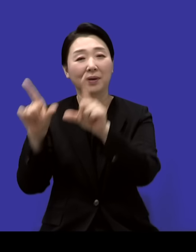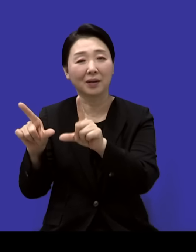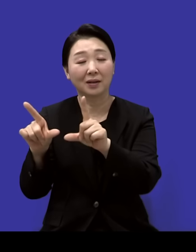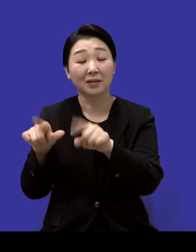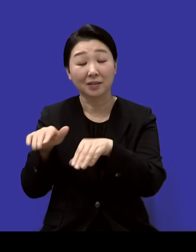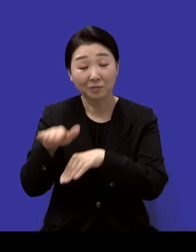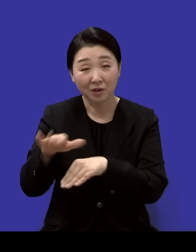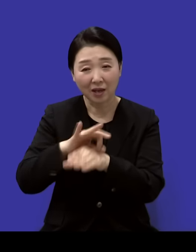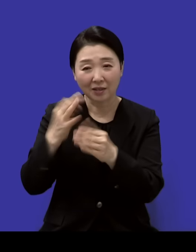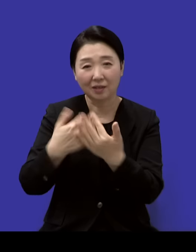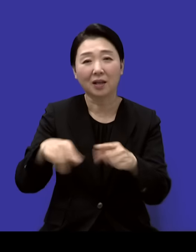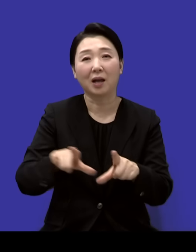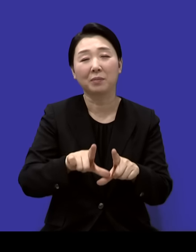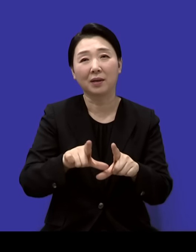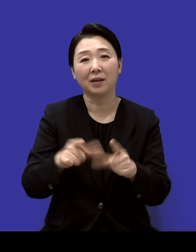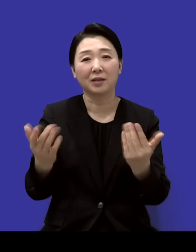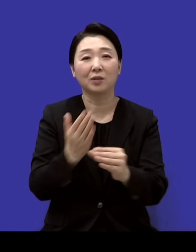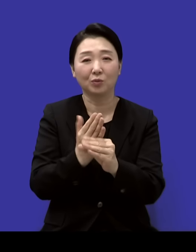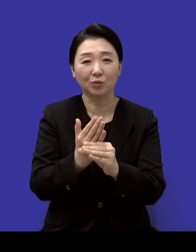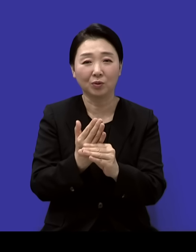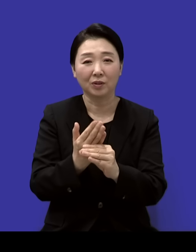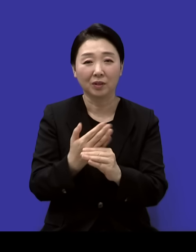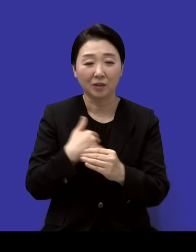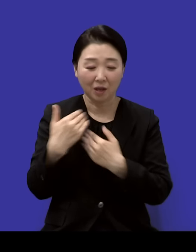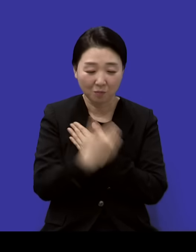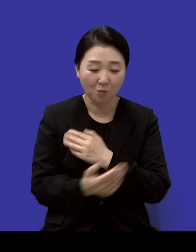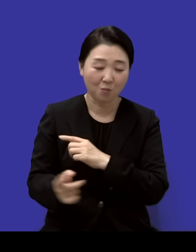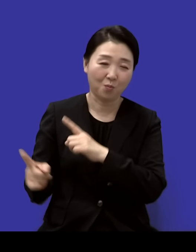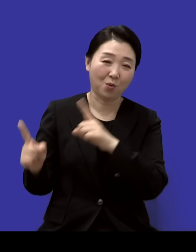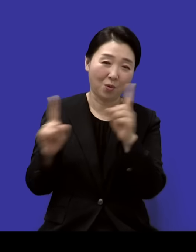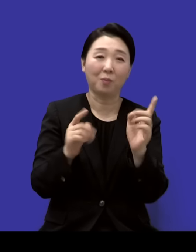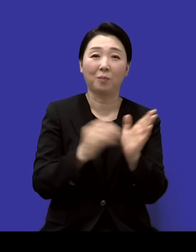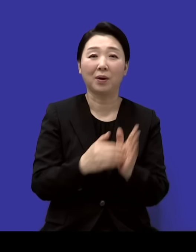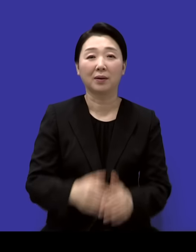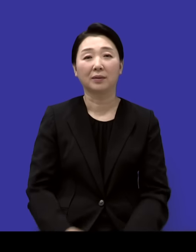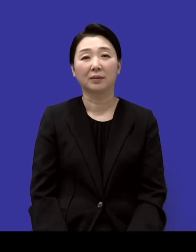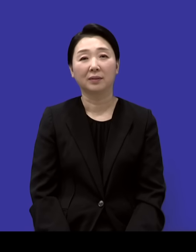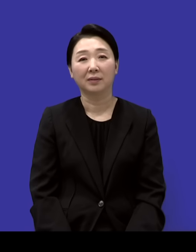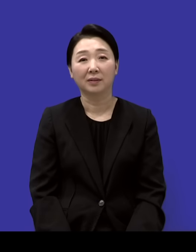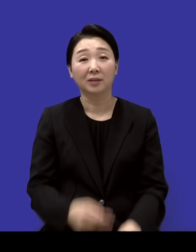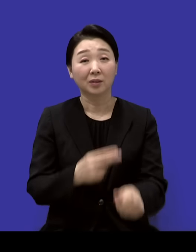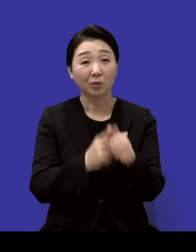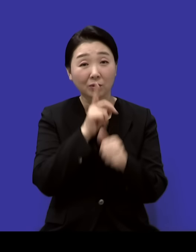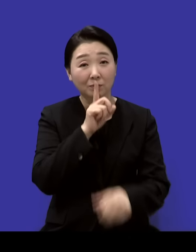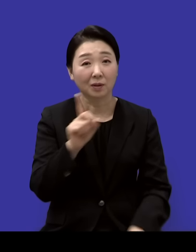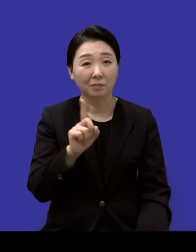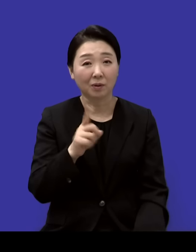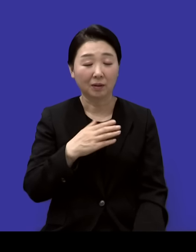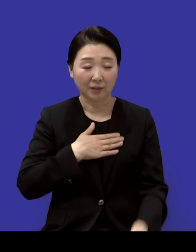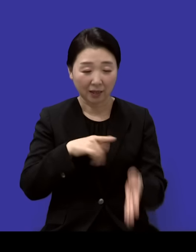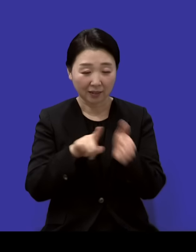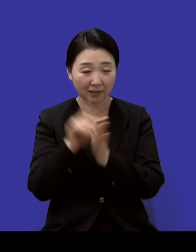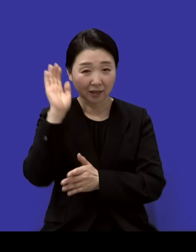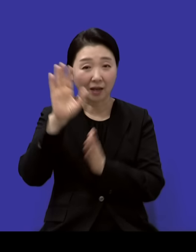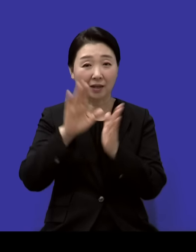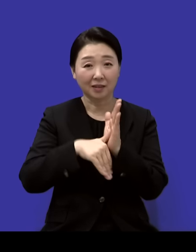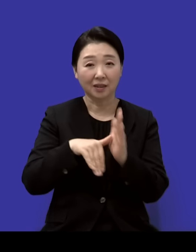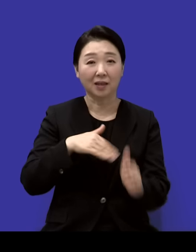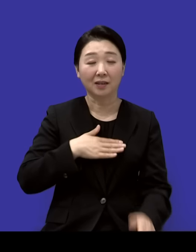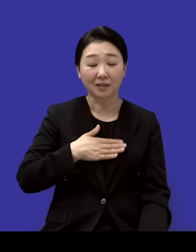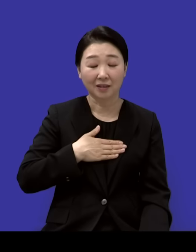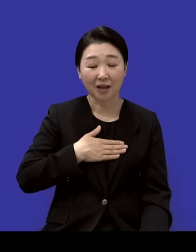이제 사역을 하기 시작하면서 조금씩 제가 회복이 됐던 것 같아요. 예. 그때 한 교수님께서 자기 신학 강의에 저를